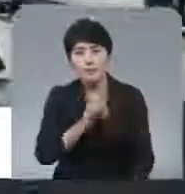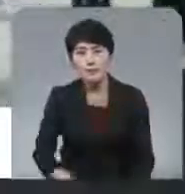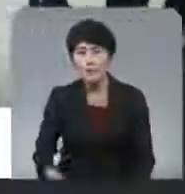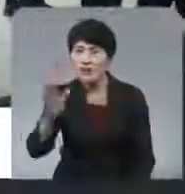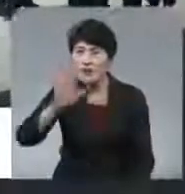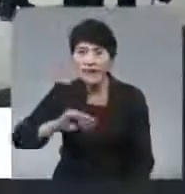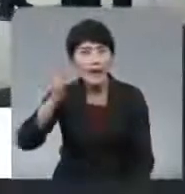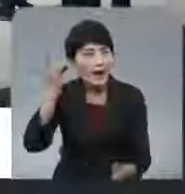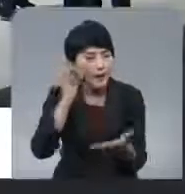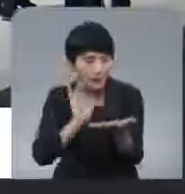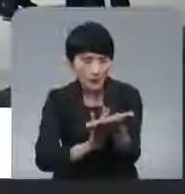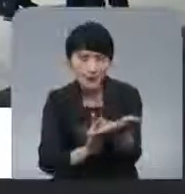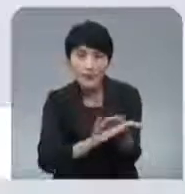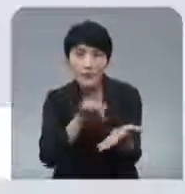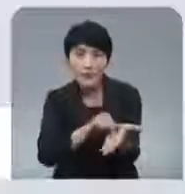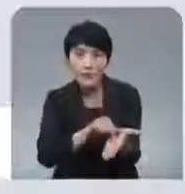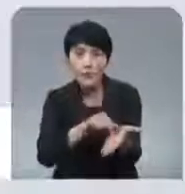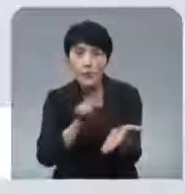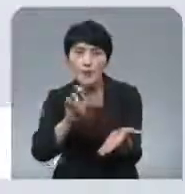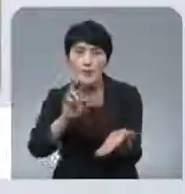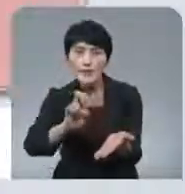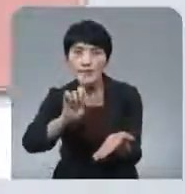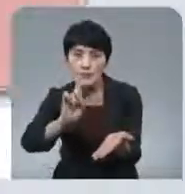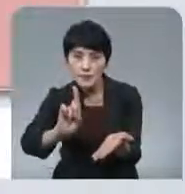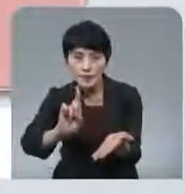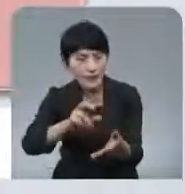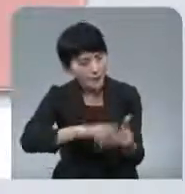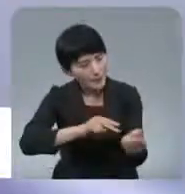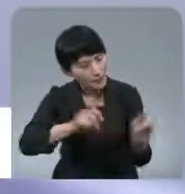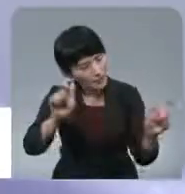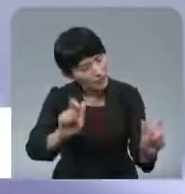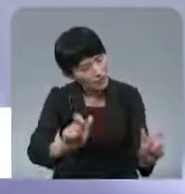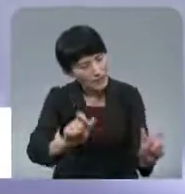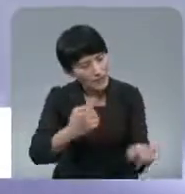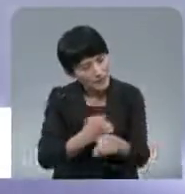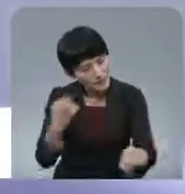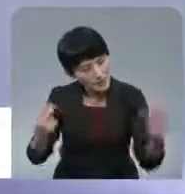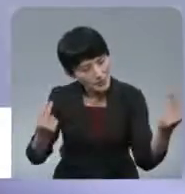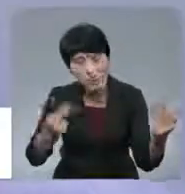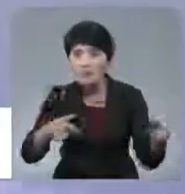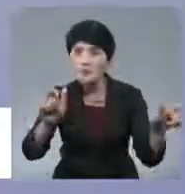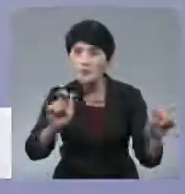ses tarifs ont bondi en avril de 26%, le niveau le plus important depuis 2017.